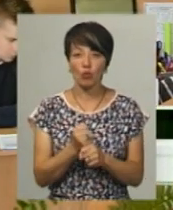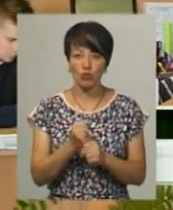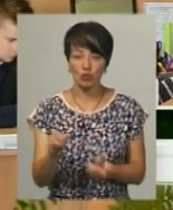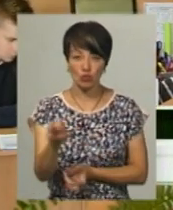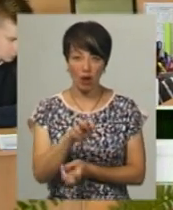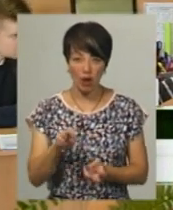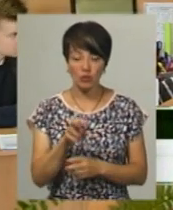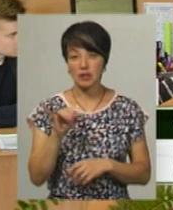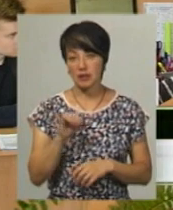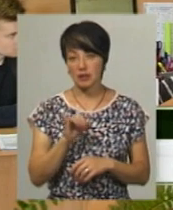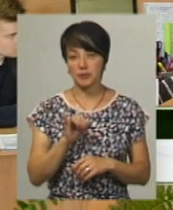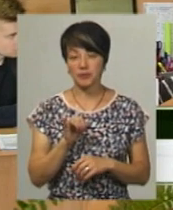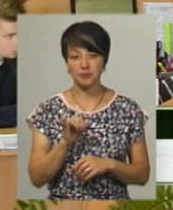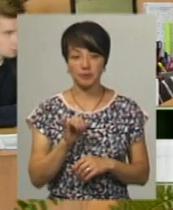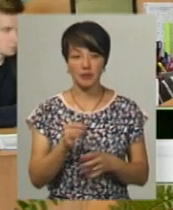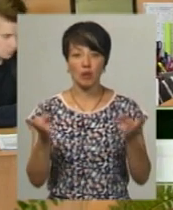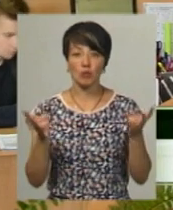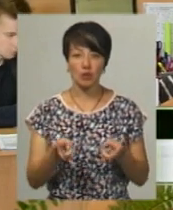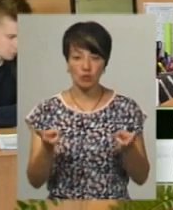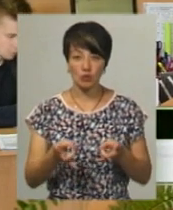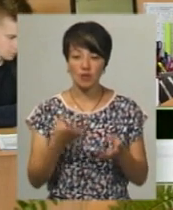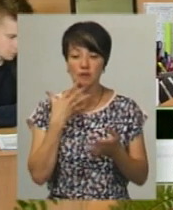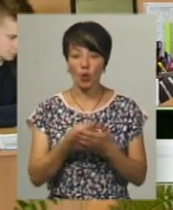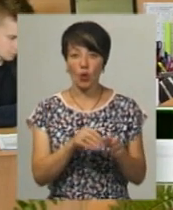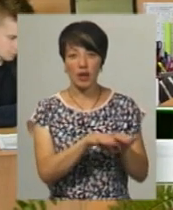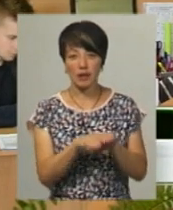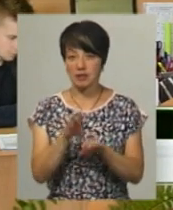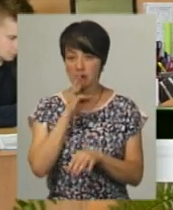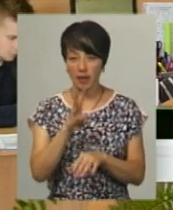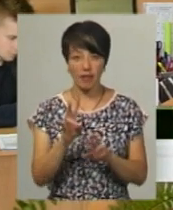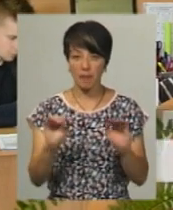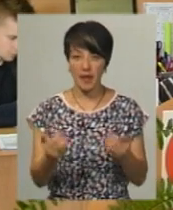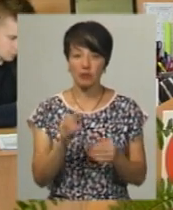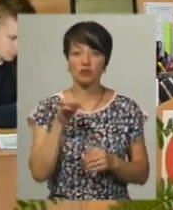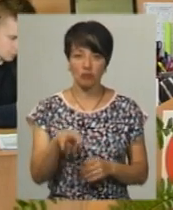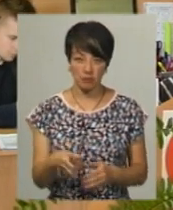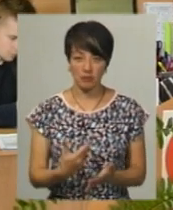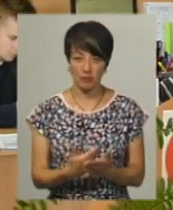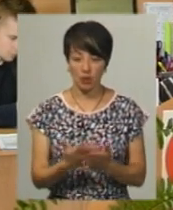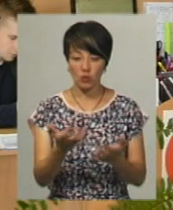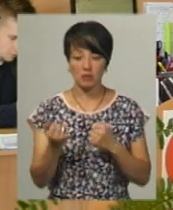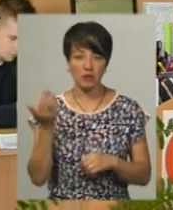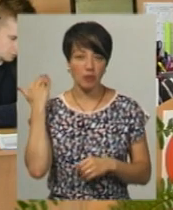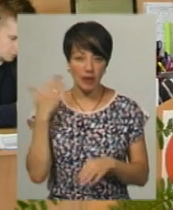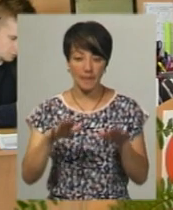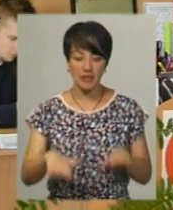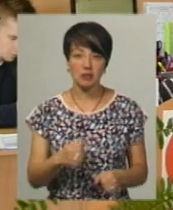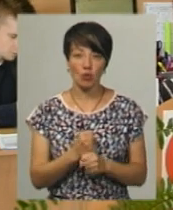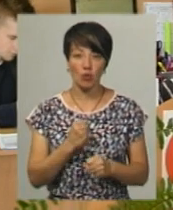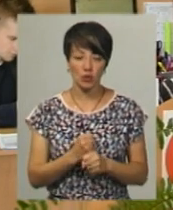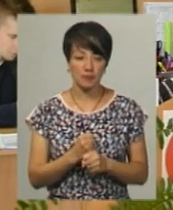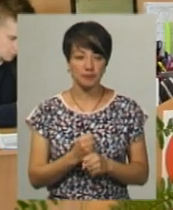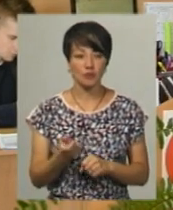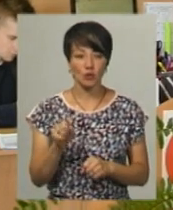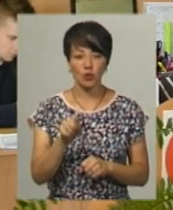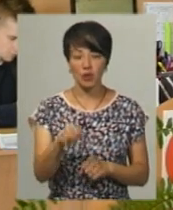шукають, потребують свого рівня заробітну плату, менше, ніж та, яку вони отримали за попереднім місцем роботи,